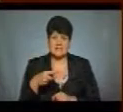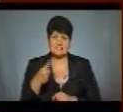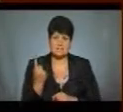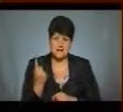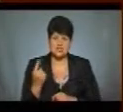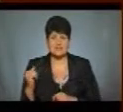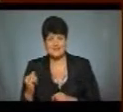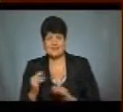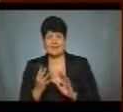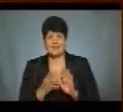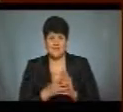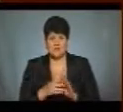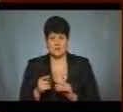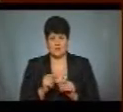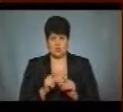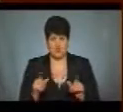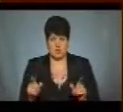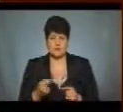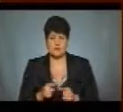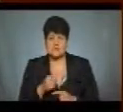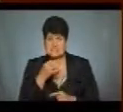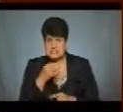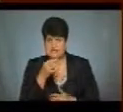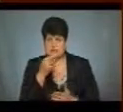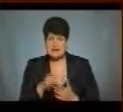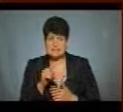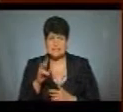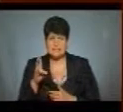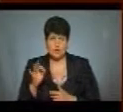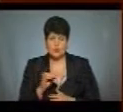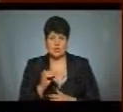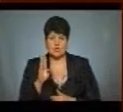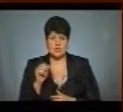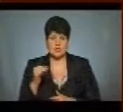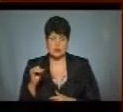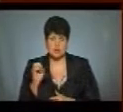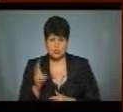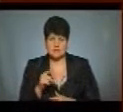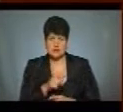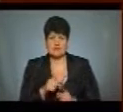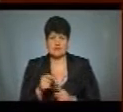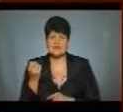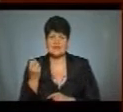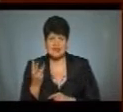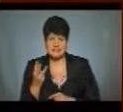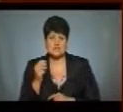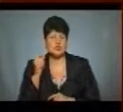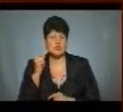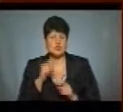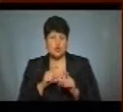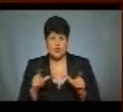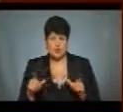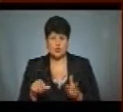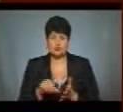9-й тернопільських школах. Про це повідомив відповідальний за ЗНО в області Юрій Шайнюк. За його словами, в 13-й школі учасниця